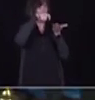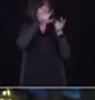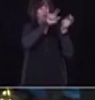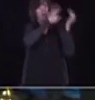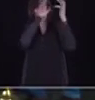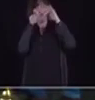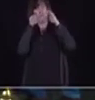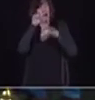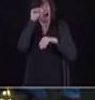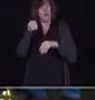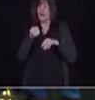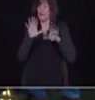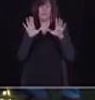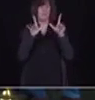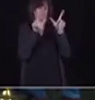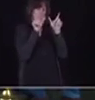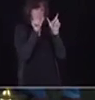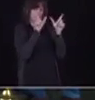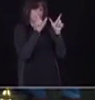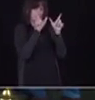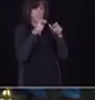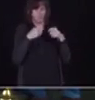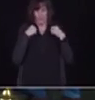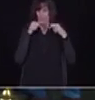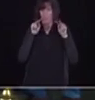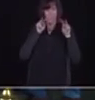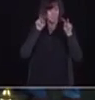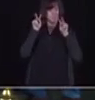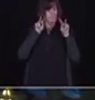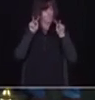ट्रैवल करन वाले नू ओंटेरियो परतन उते खुद नू आइसोलेट करन लई आख्या जाएगा।